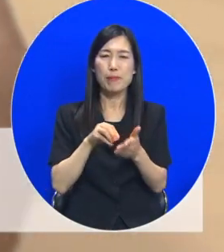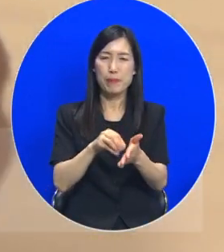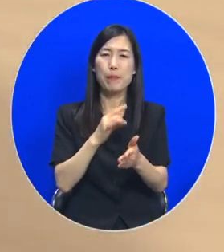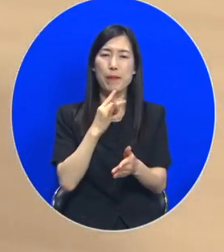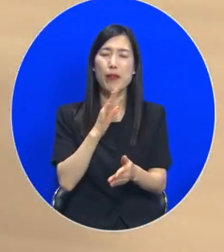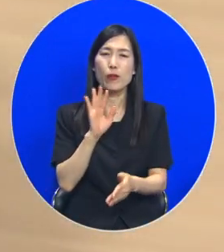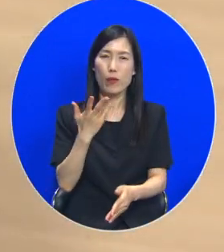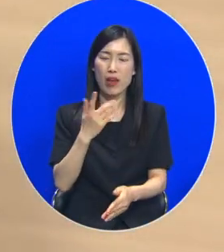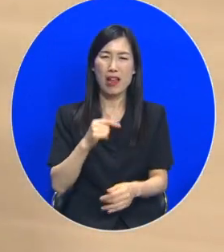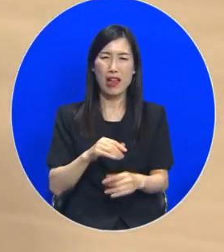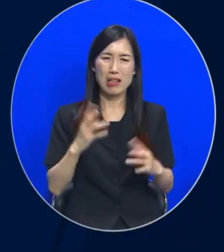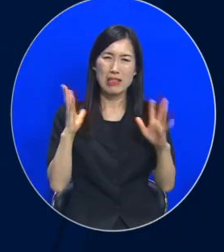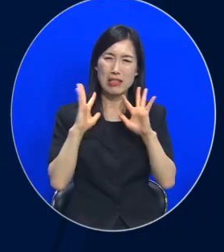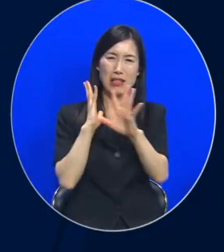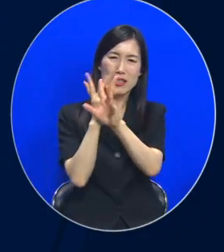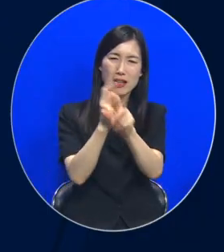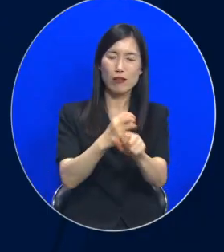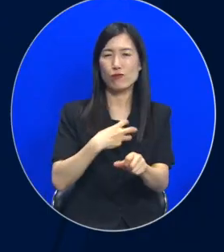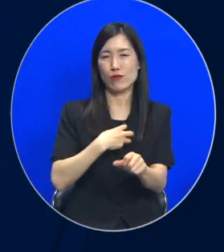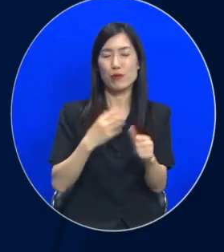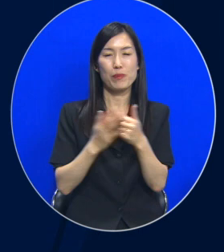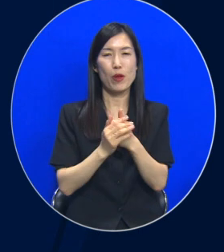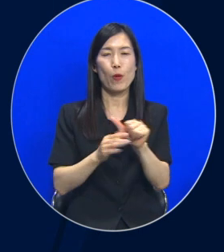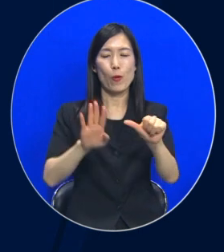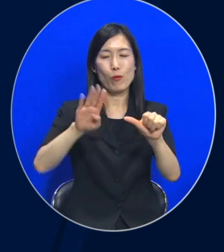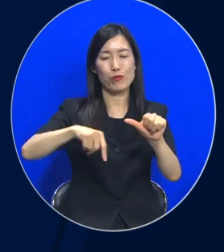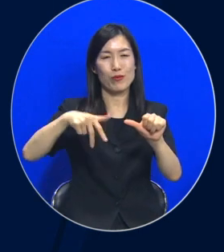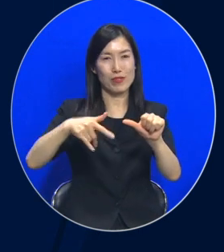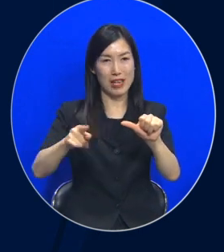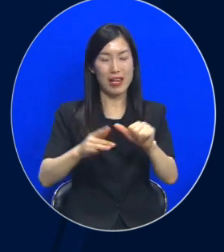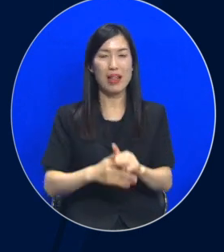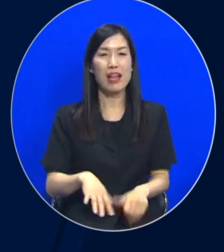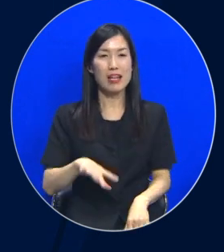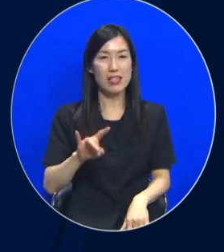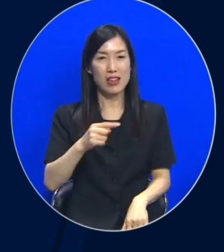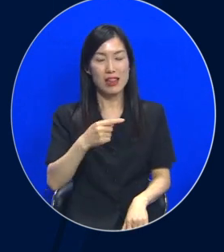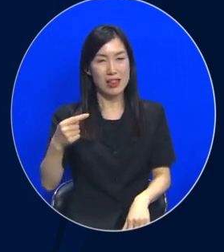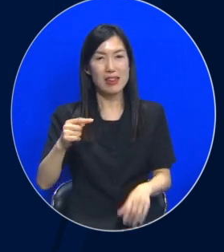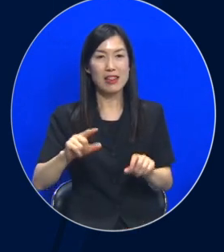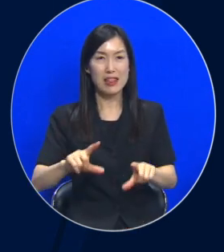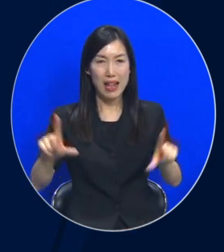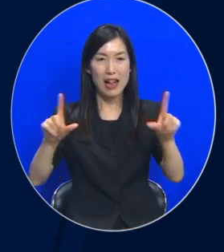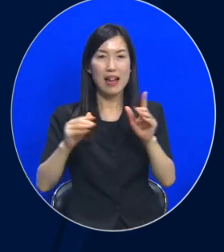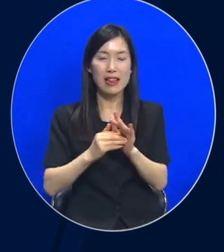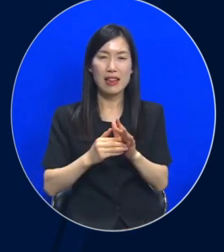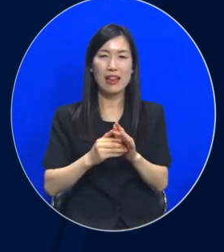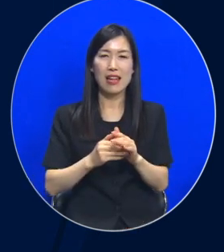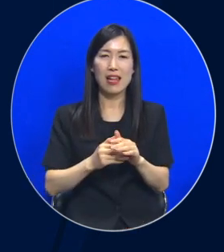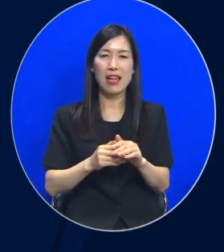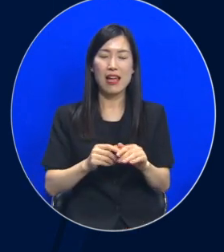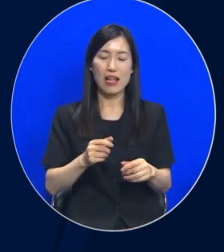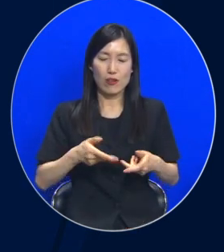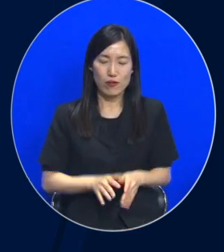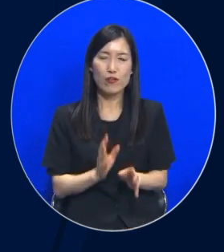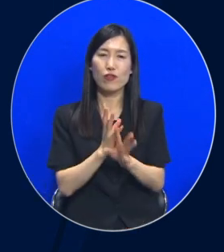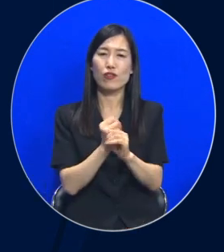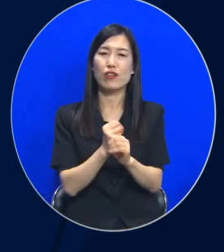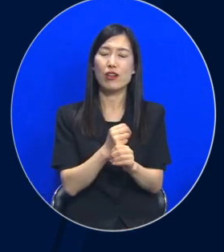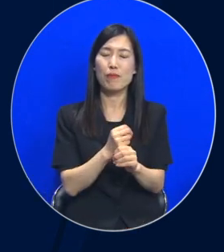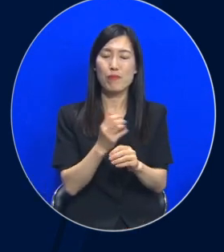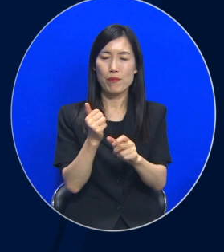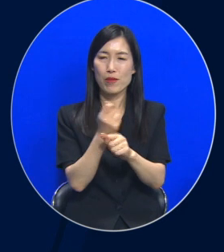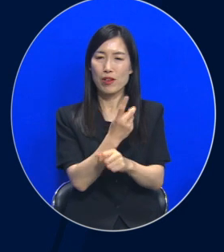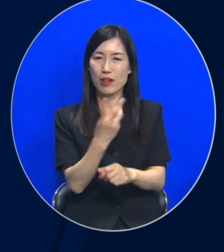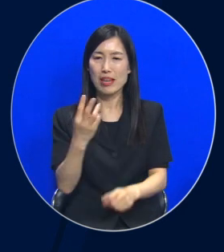오브제가 실시됩니다 첫 오영업이라는 출생년도 끝자리 기준 가입 신청 5부제가 시행됩니다